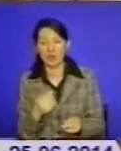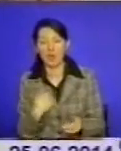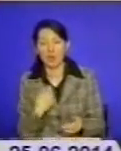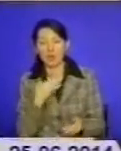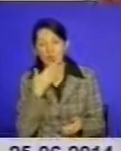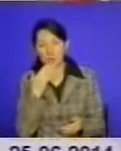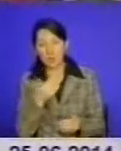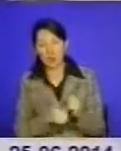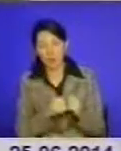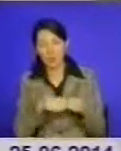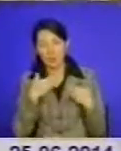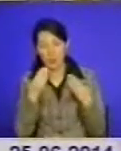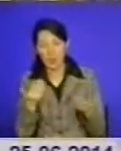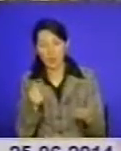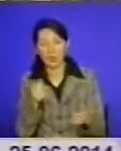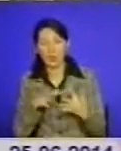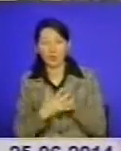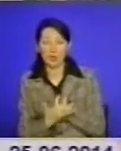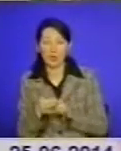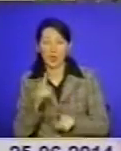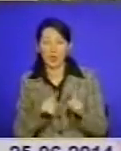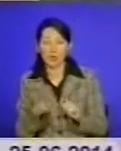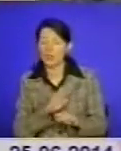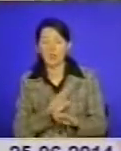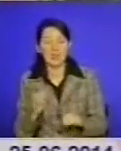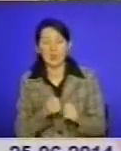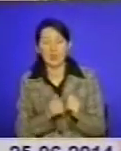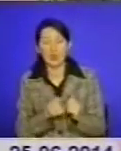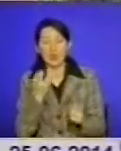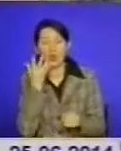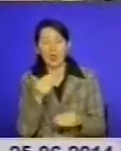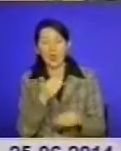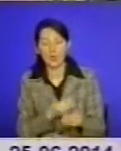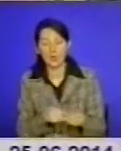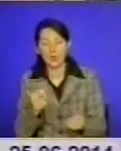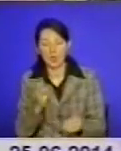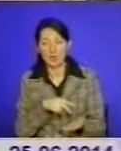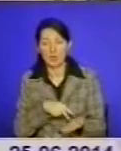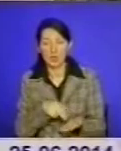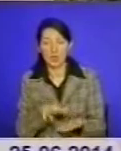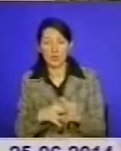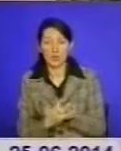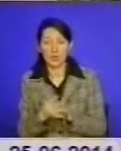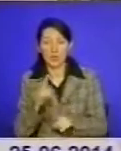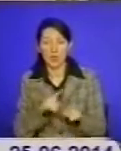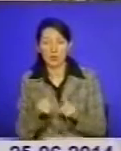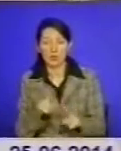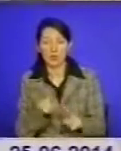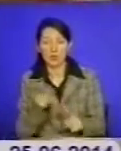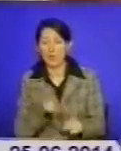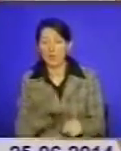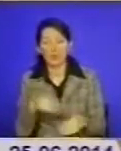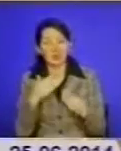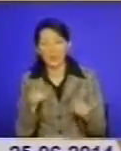звертаєтеся до сільської ради? Ні, не часто. Ну, коли ви останній раз заходили в сільську раду? там що звертатися, що не звертатися,